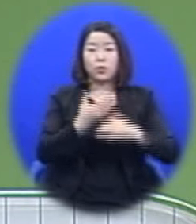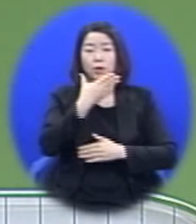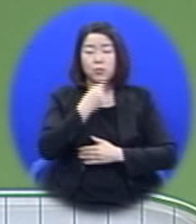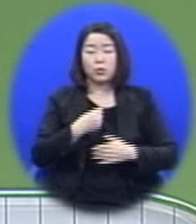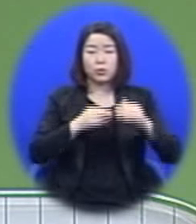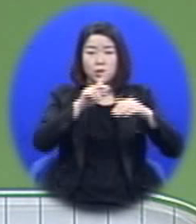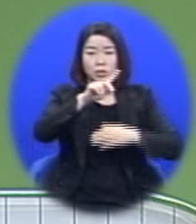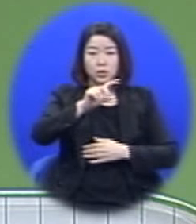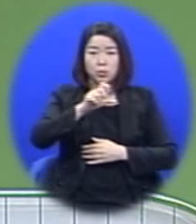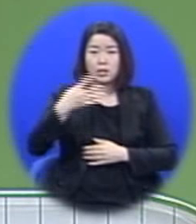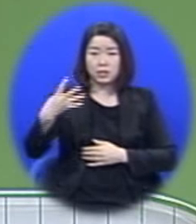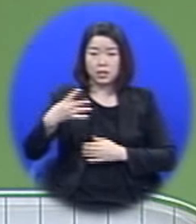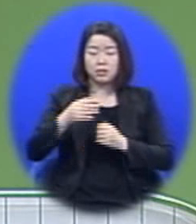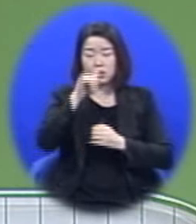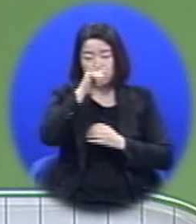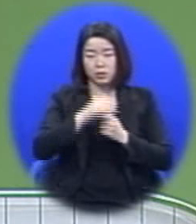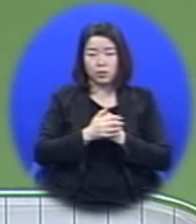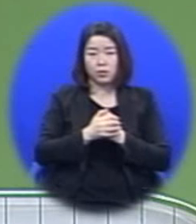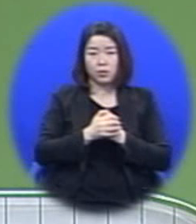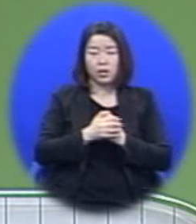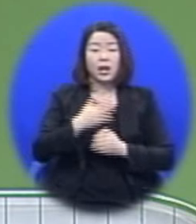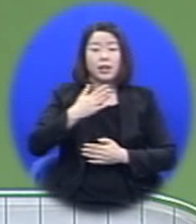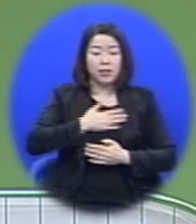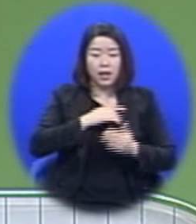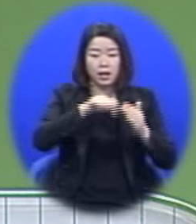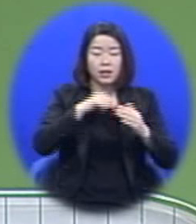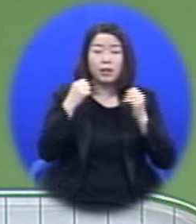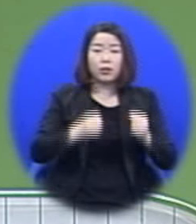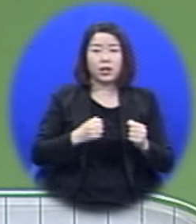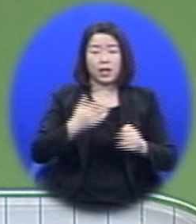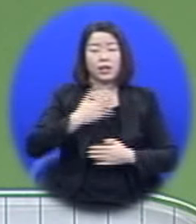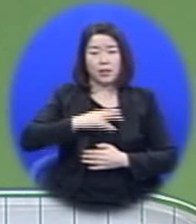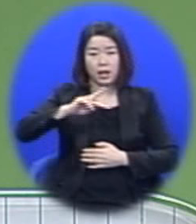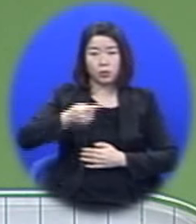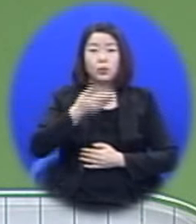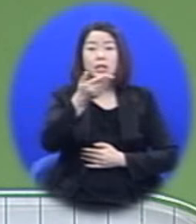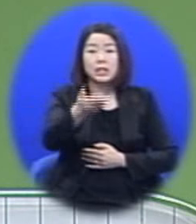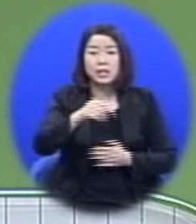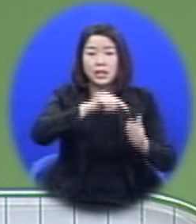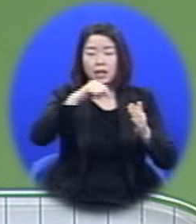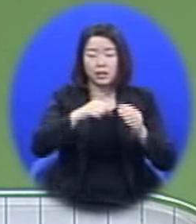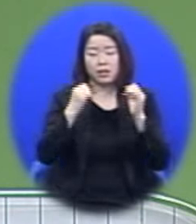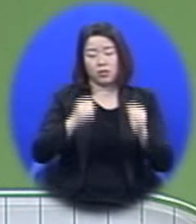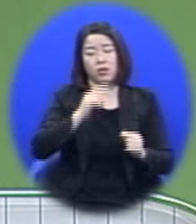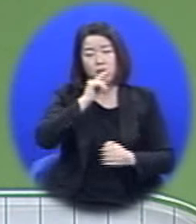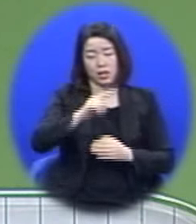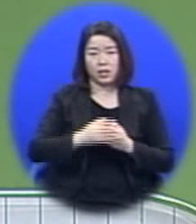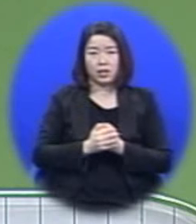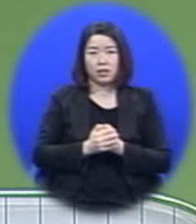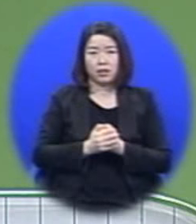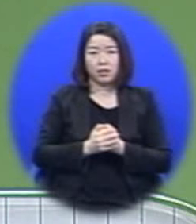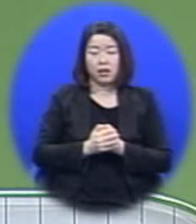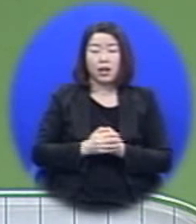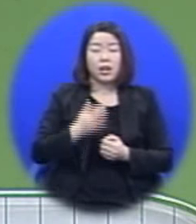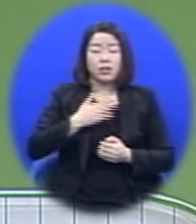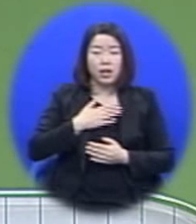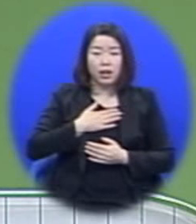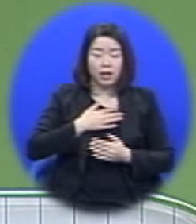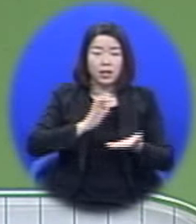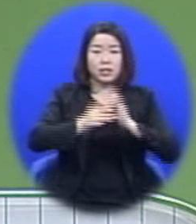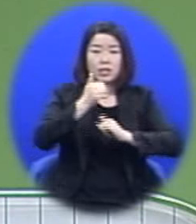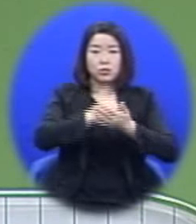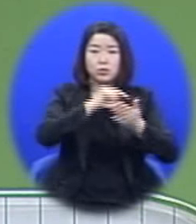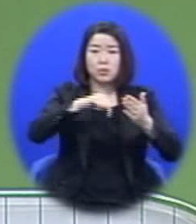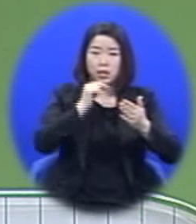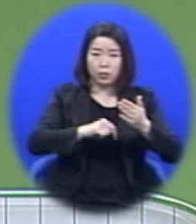4절에 약속하셨어요. 내 안에 거하라, 나도 너희 안에 거하리라. 예수님과 우리 사이는 내가 예수님 안에 있고 예수님은